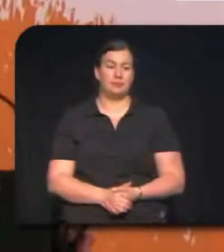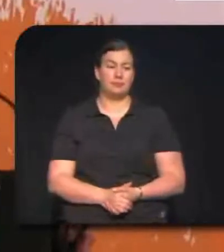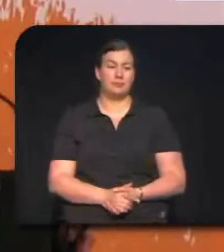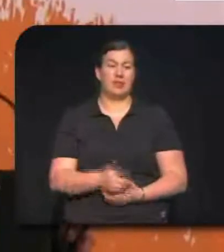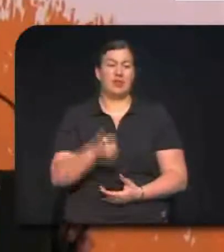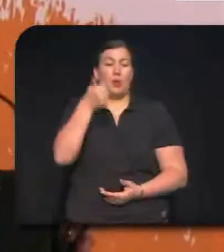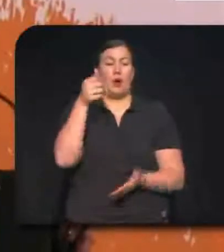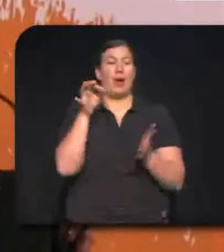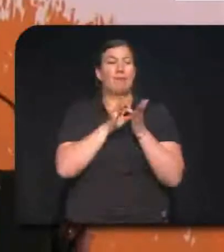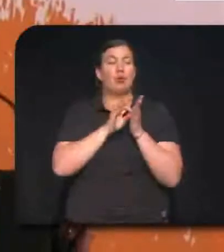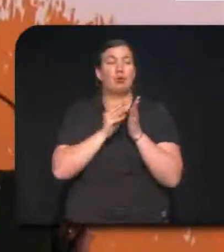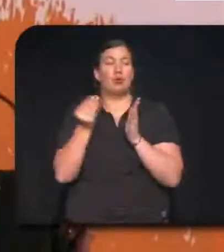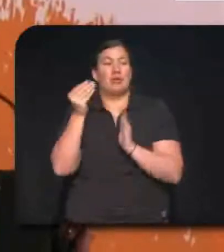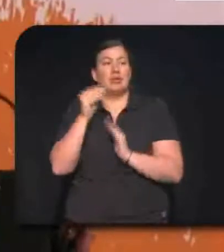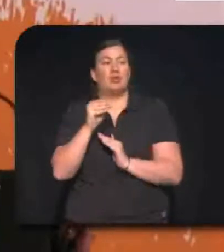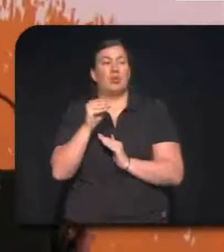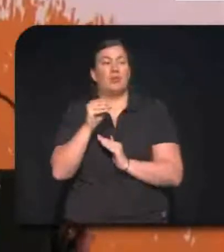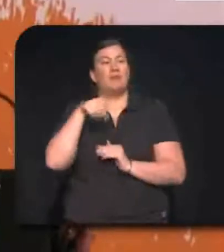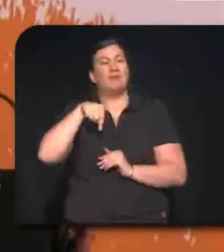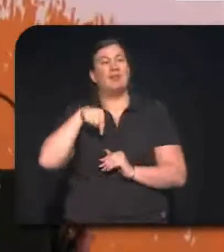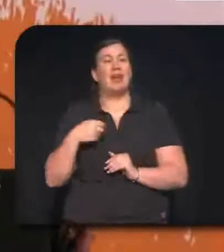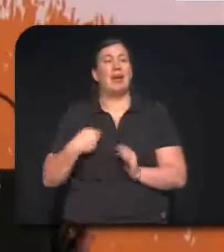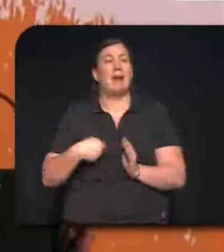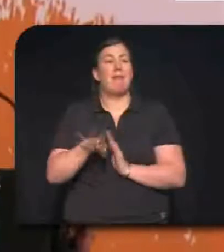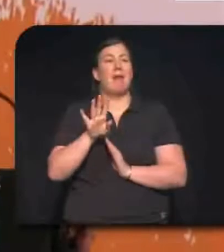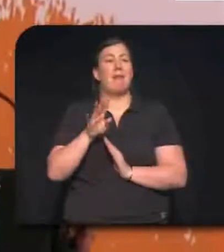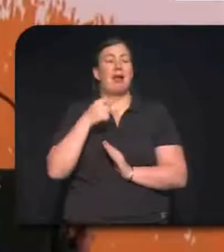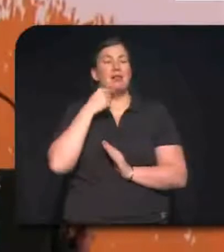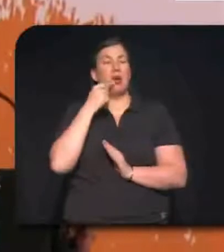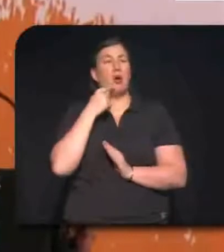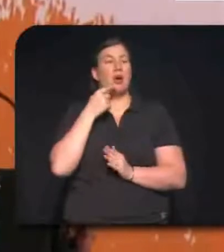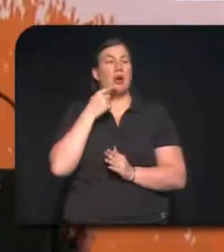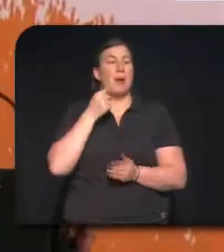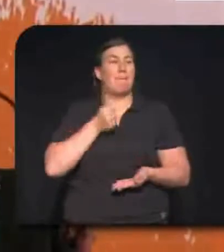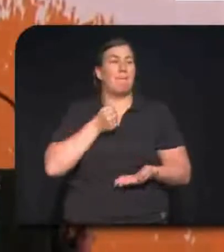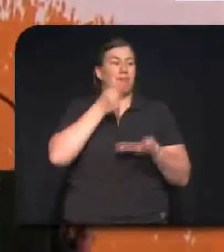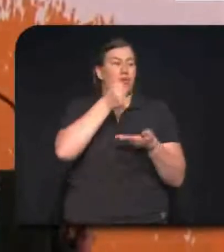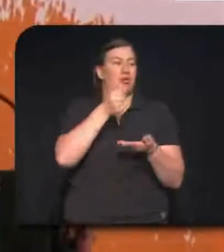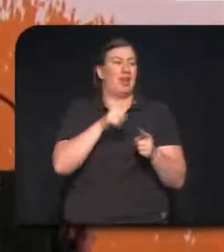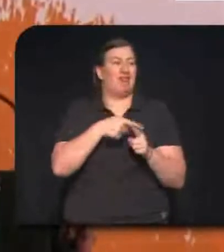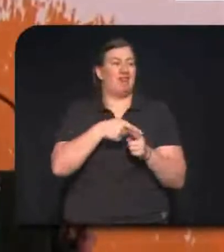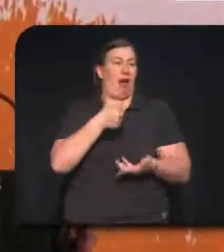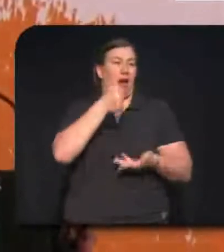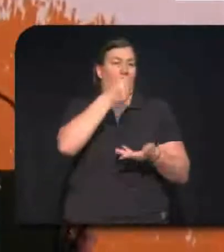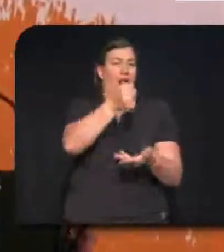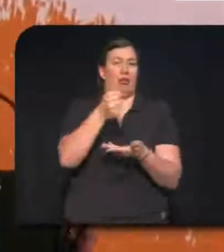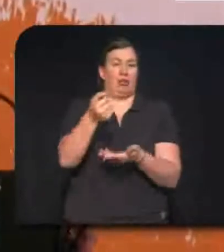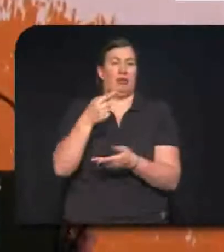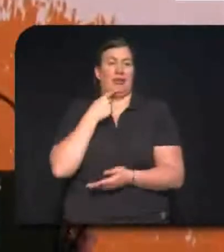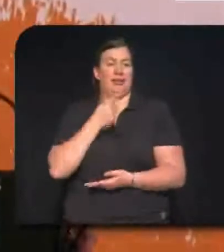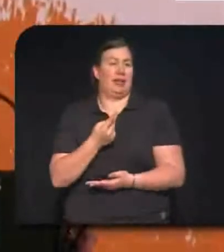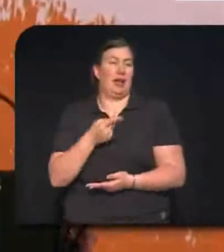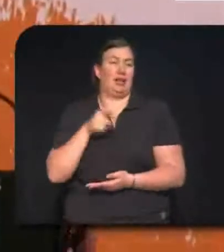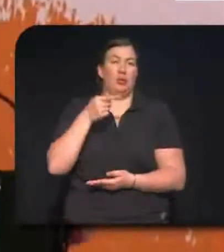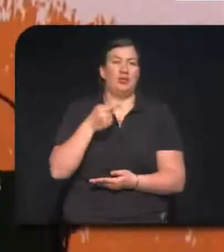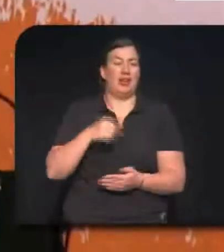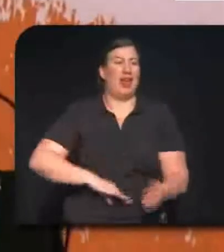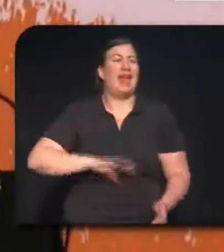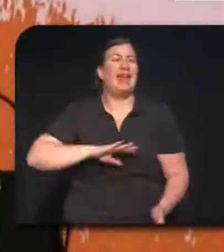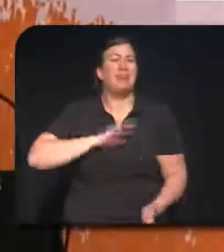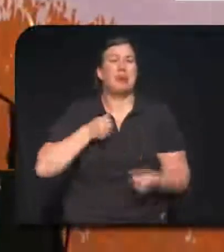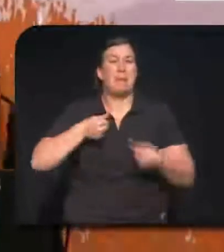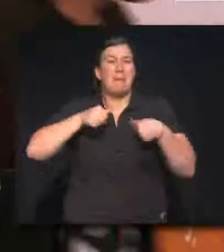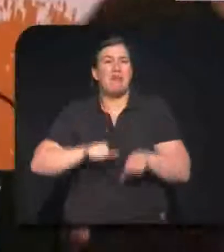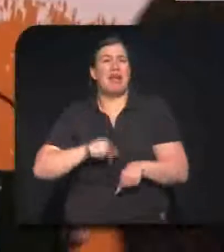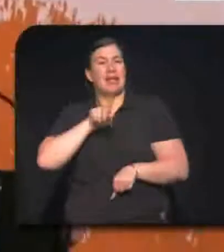achso eins will ich noch sagen hier sind mehrmals mit Beträgen rumgespielt worden und der ethnischen Verpflichtungen die Beträge möglichst so einzusetzen dass sie